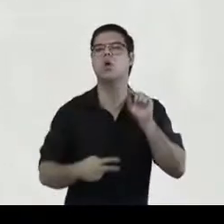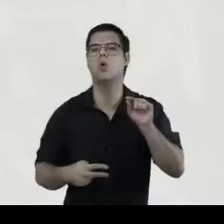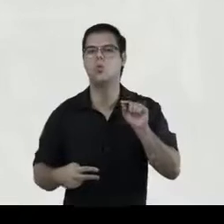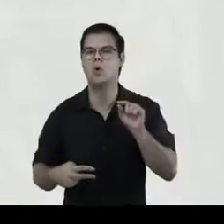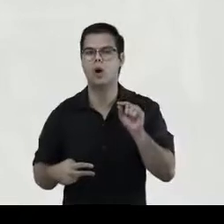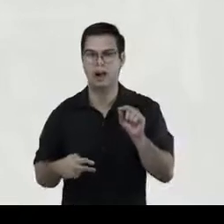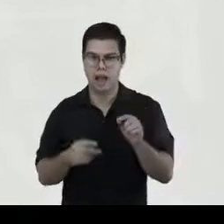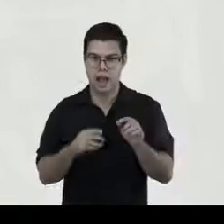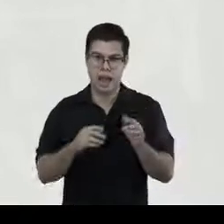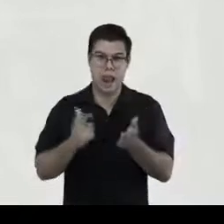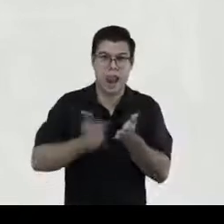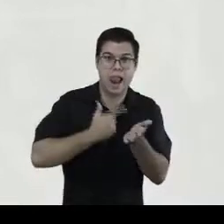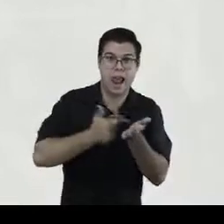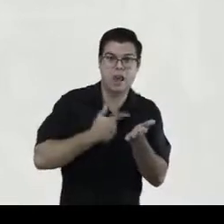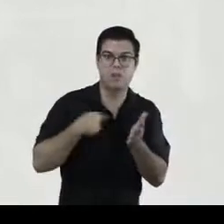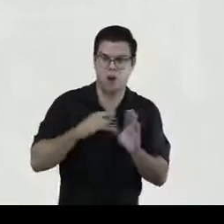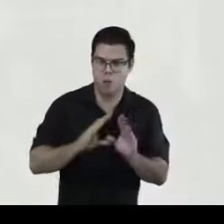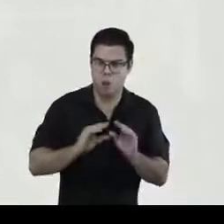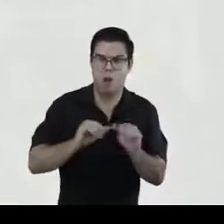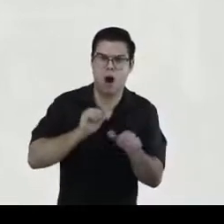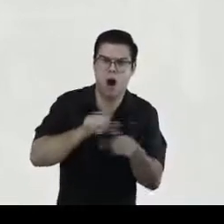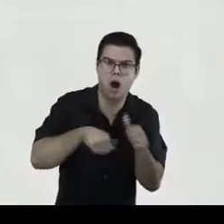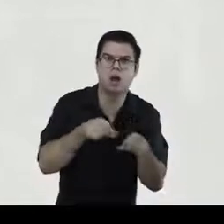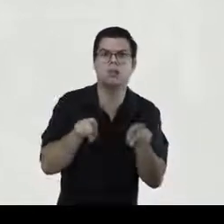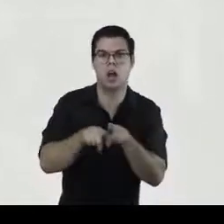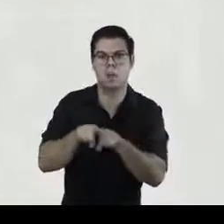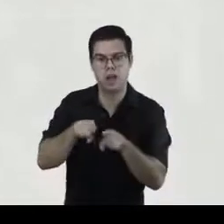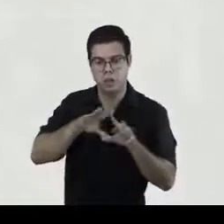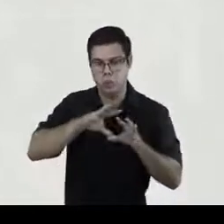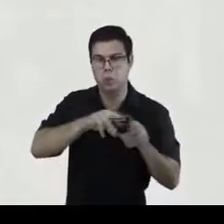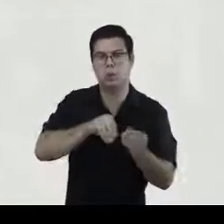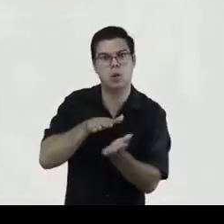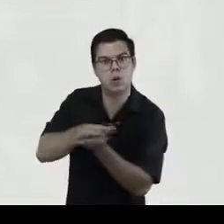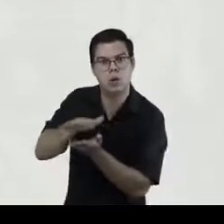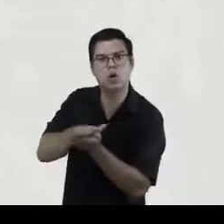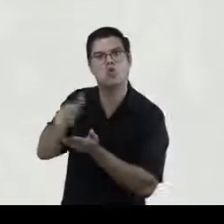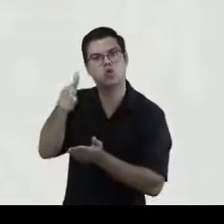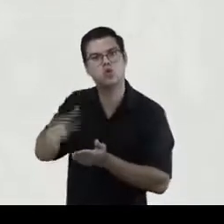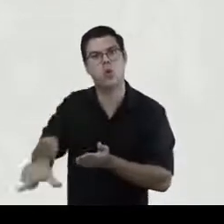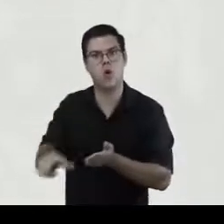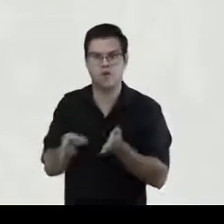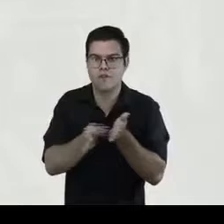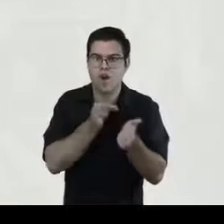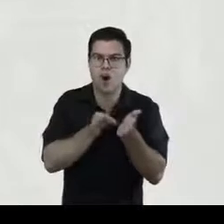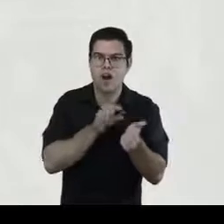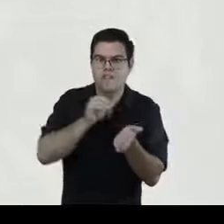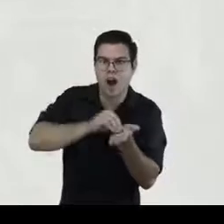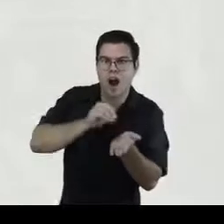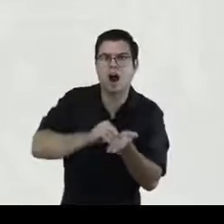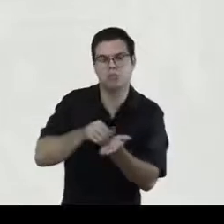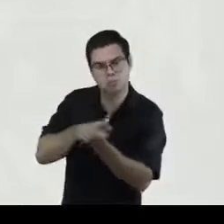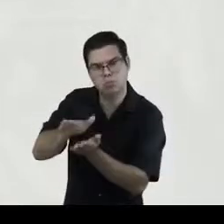en réimprimant des feuillets manquants. Les Américains parlent de « sophistication » ou de livres sophistiqués.